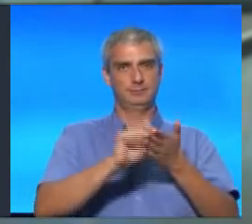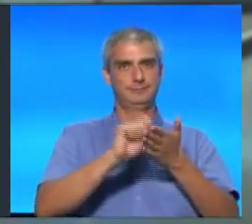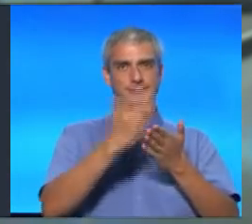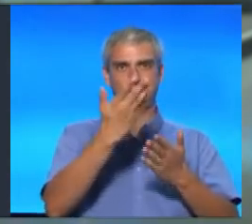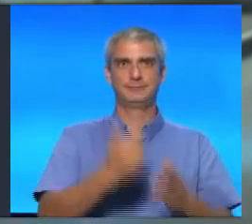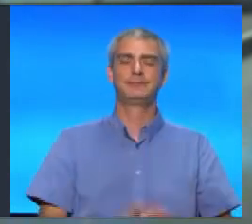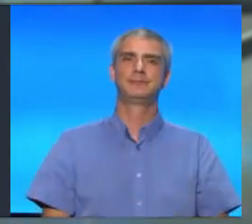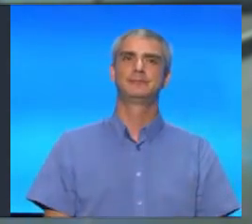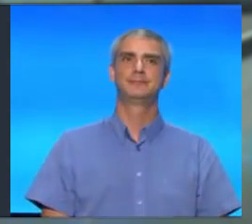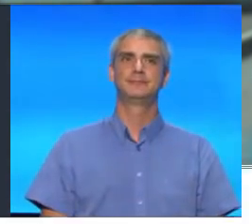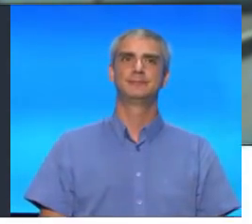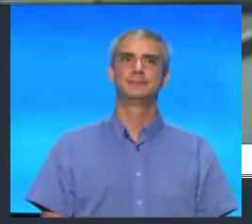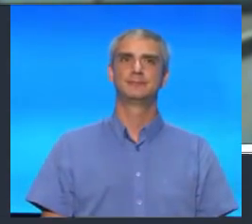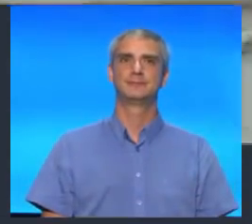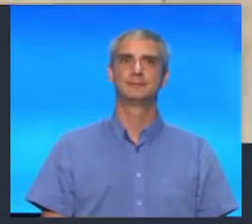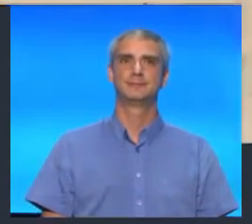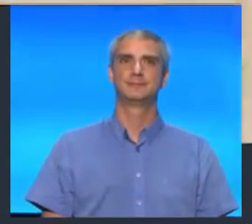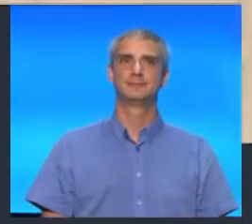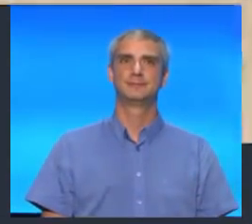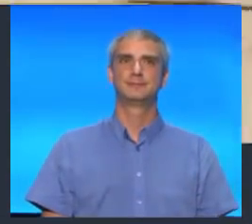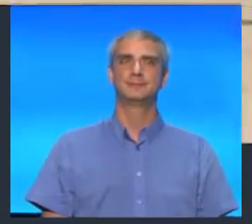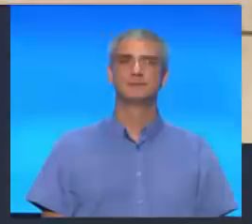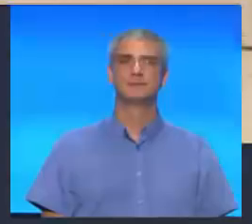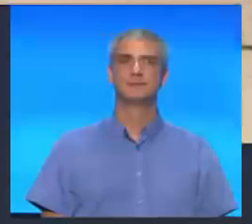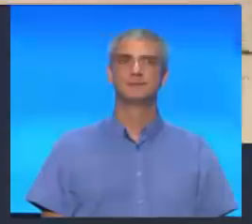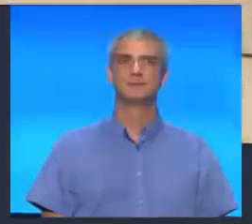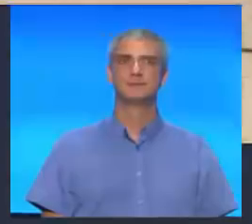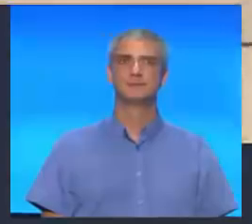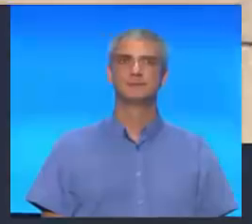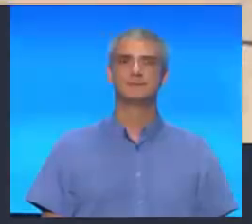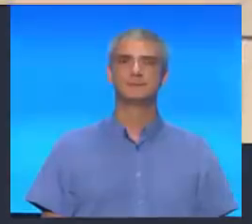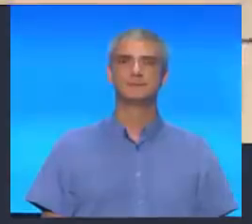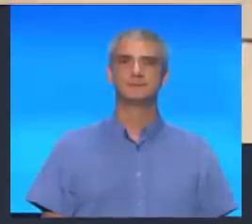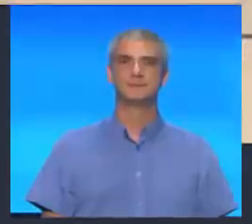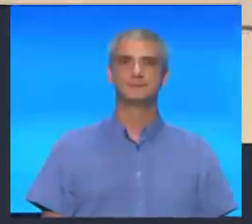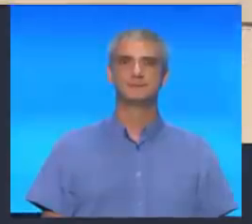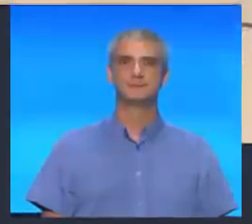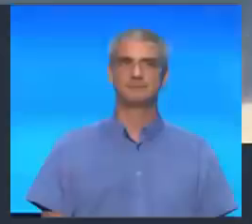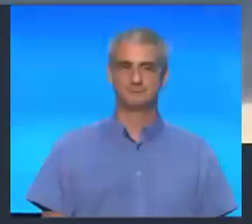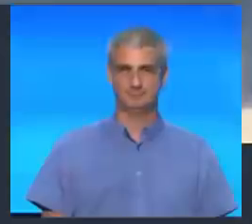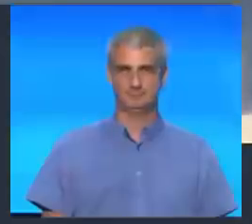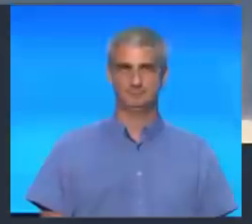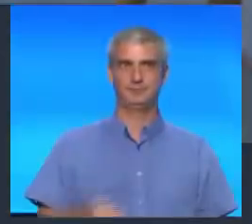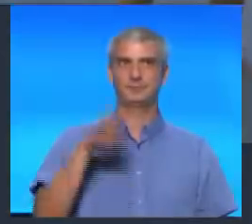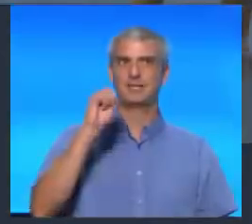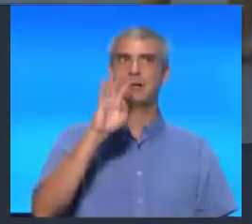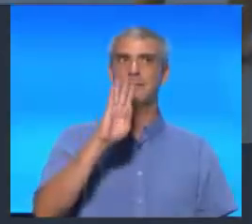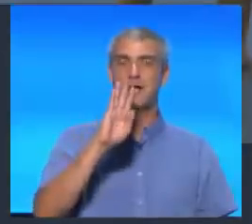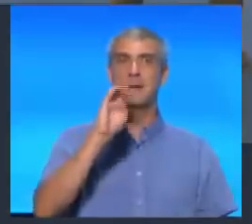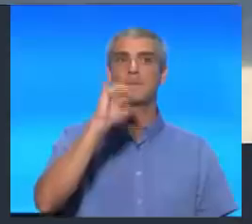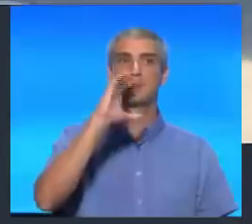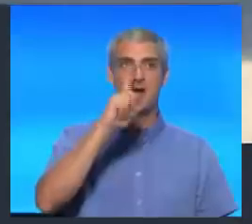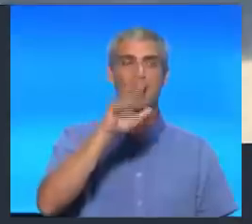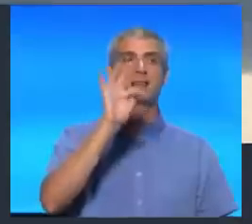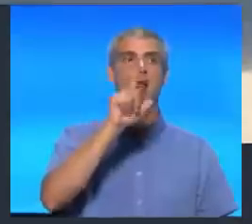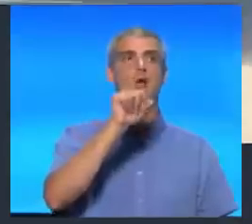מספרת. את מיטל, ברכה, מיכל, טל ואורי